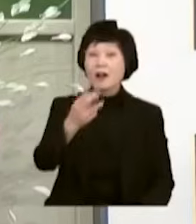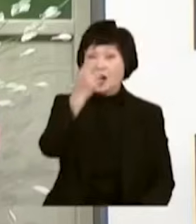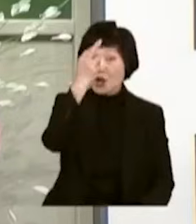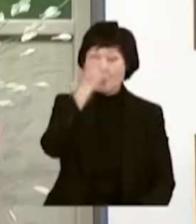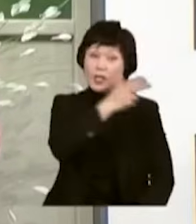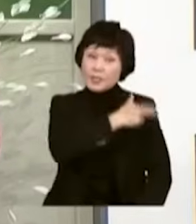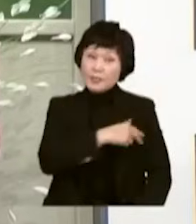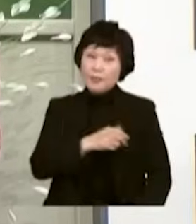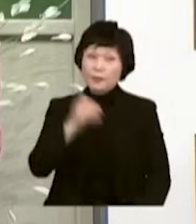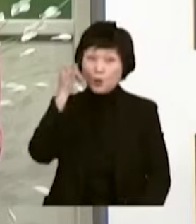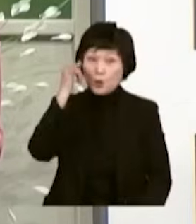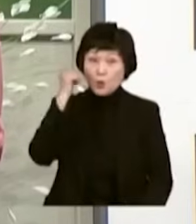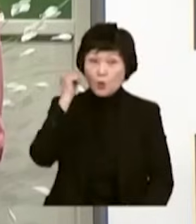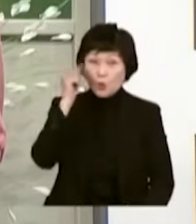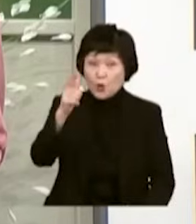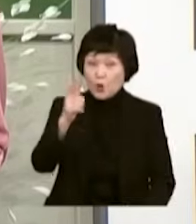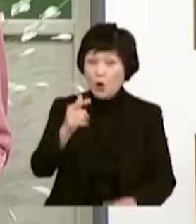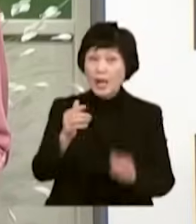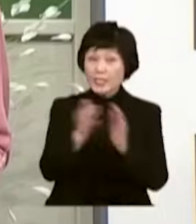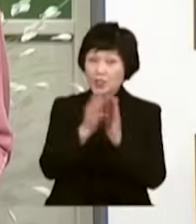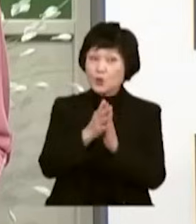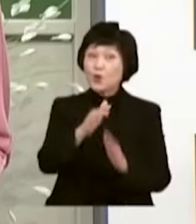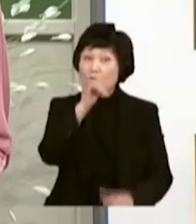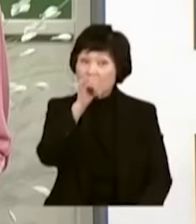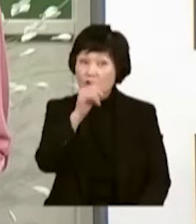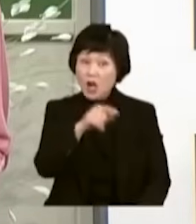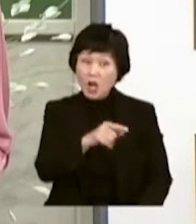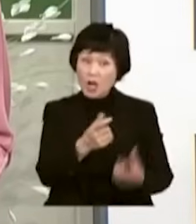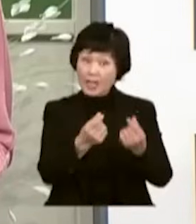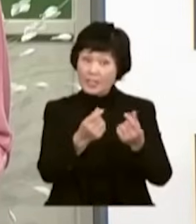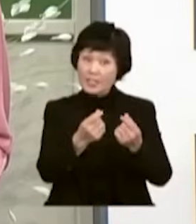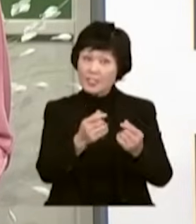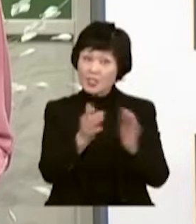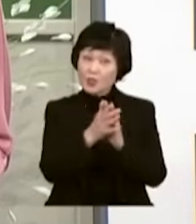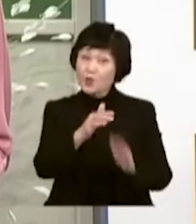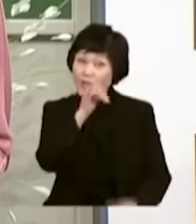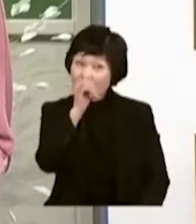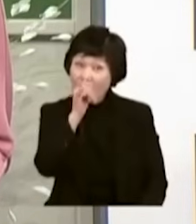있어요? 없어요. 있어요? 아 없어요. 있어요? 이런 친구 있어요? 네? 아니